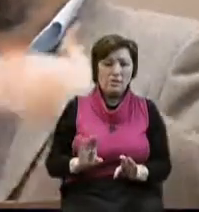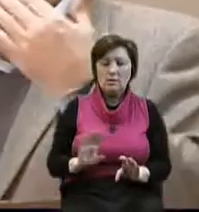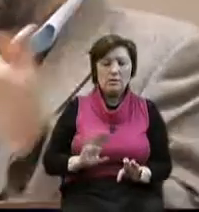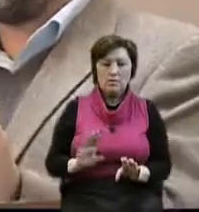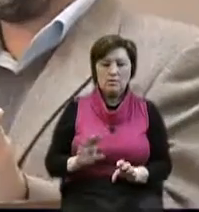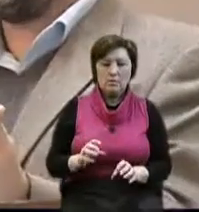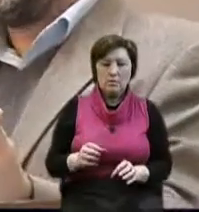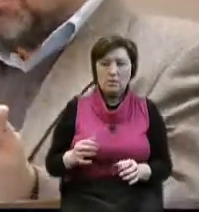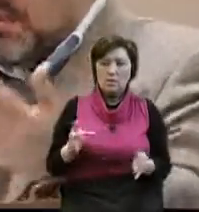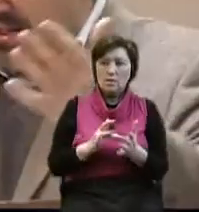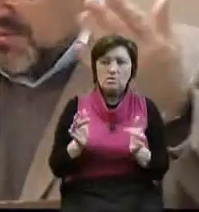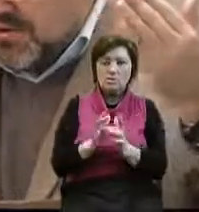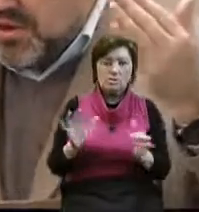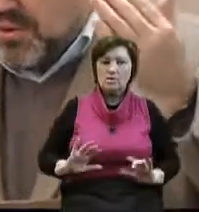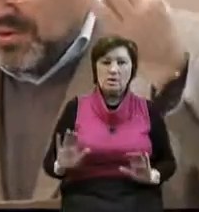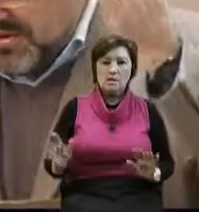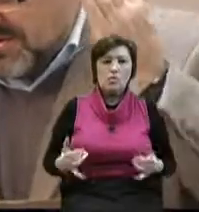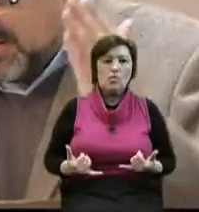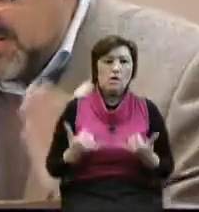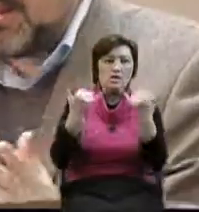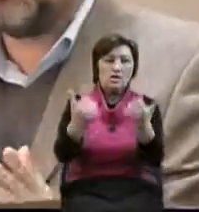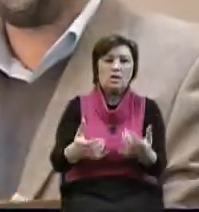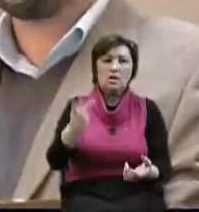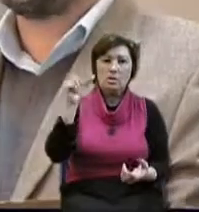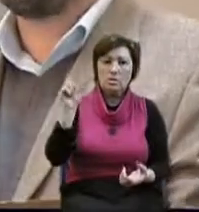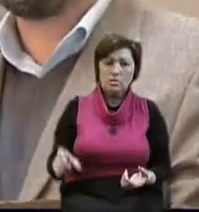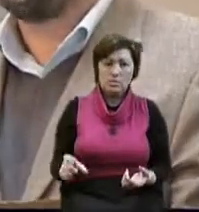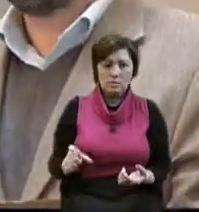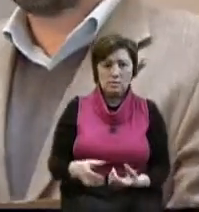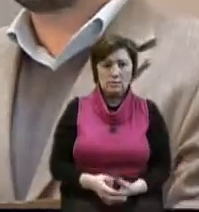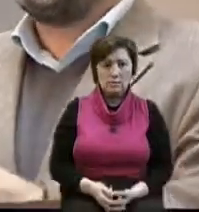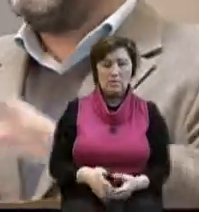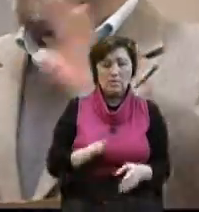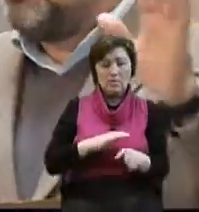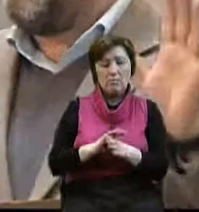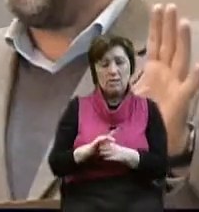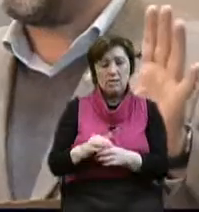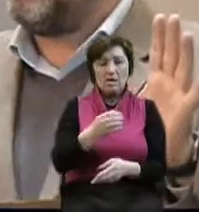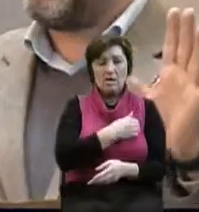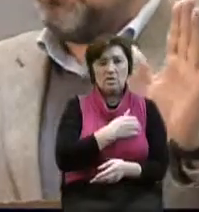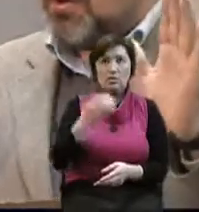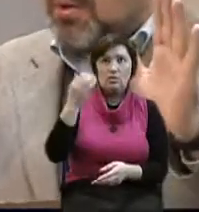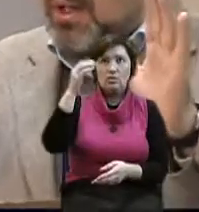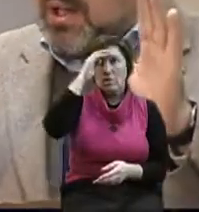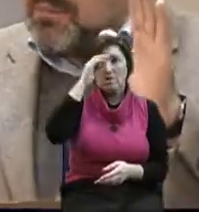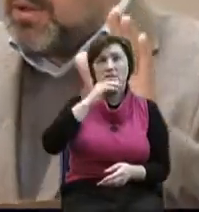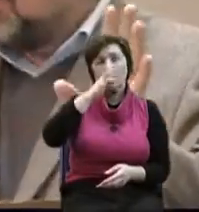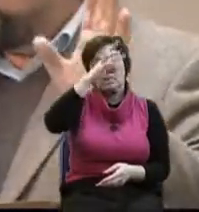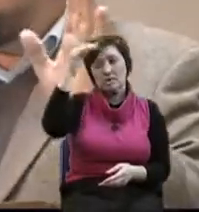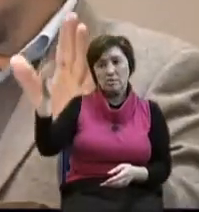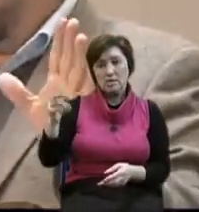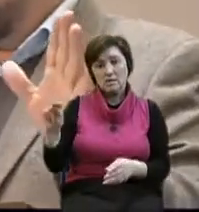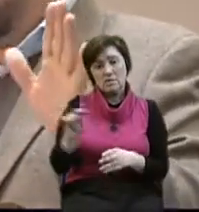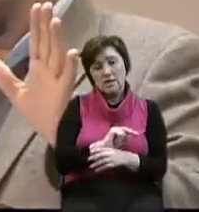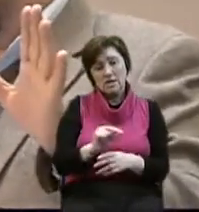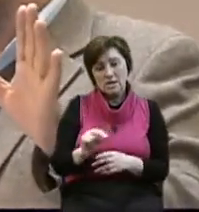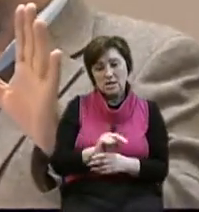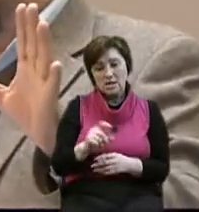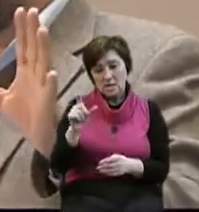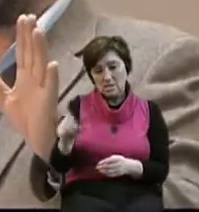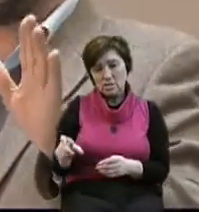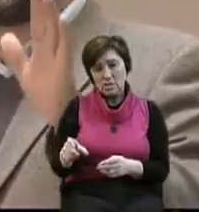что было правильным. И в данном случае Он исцелил этого человека, хотя и понимал, что это вот тот переломный